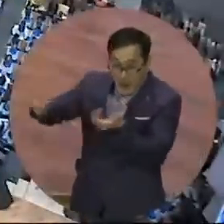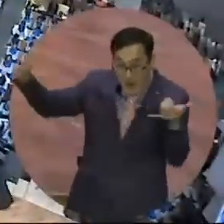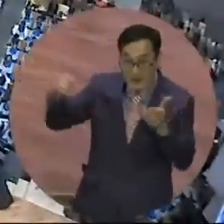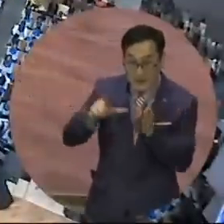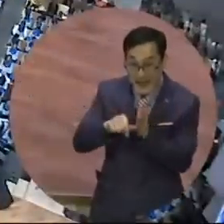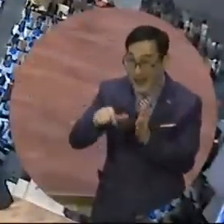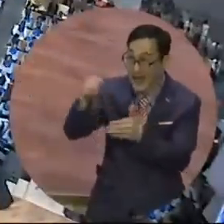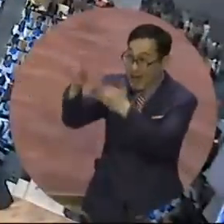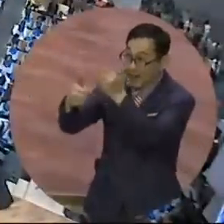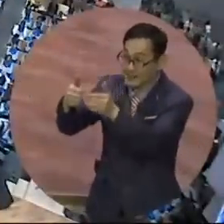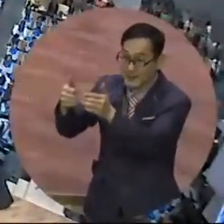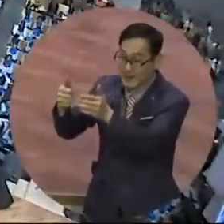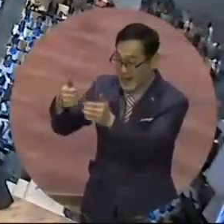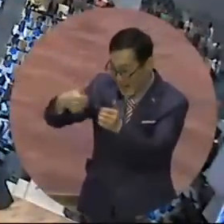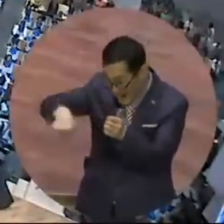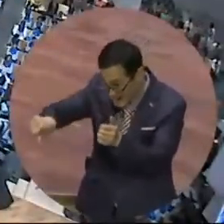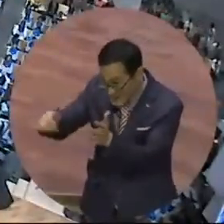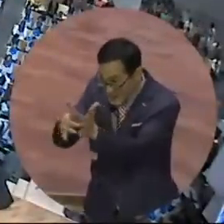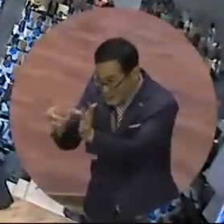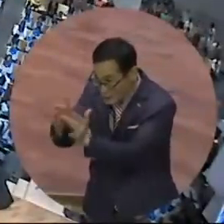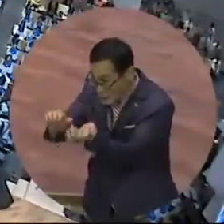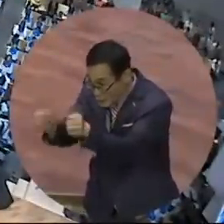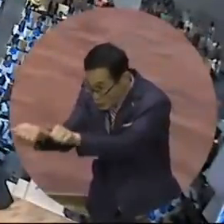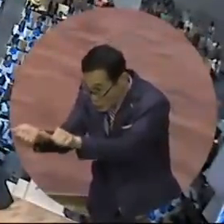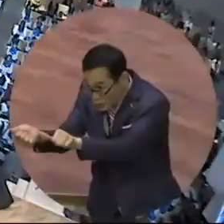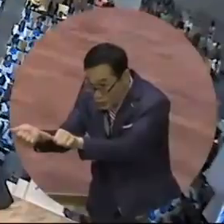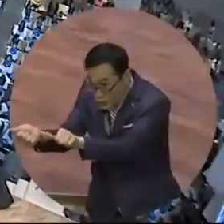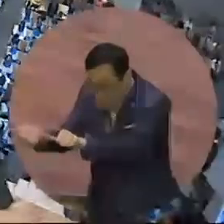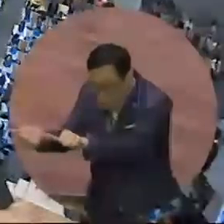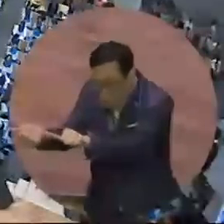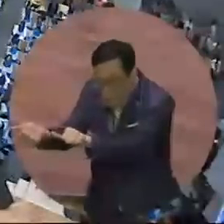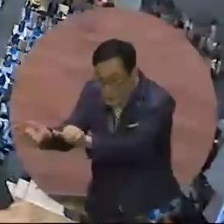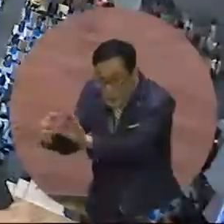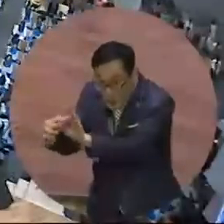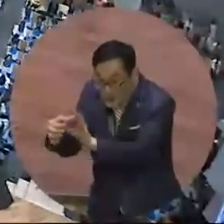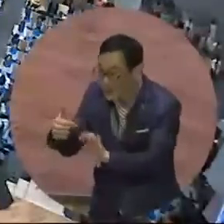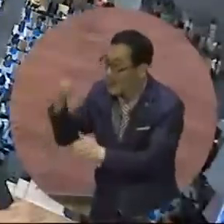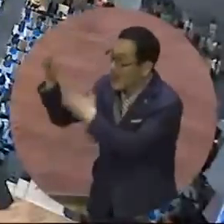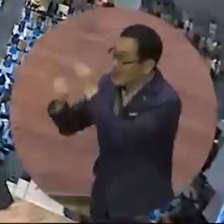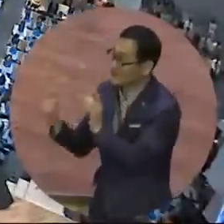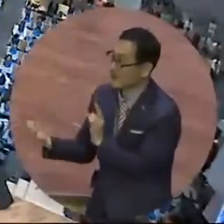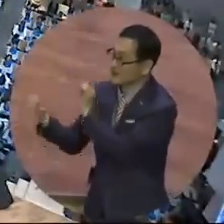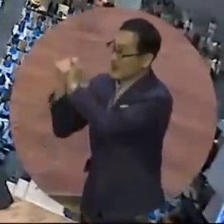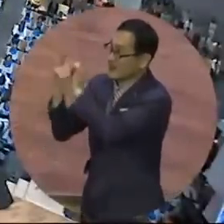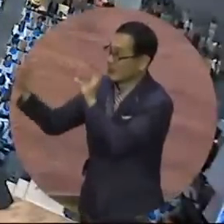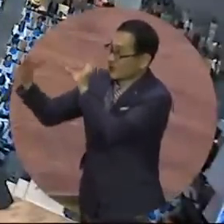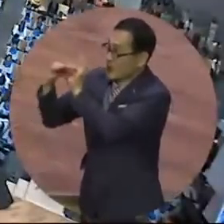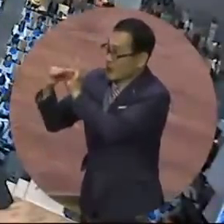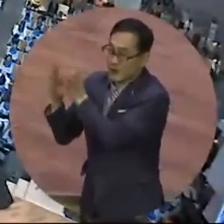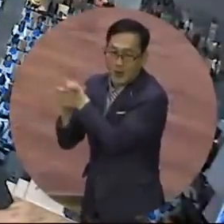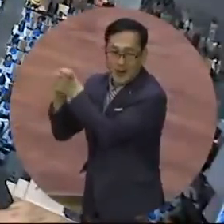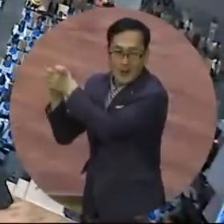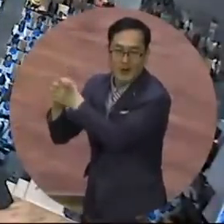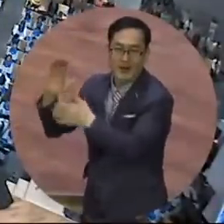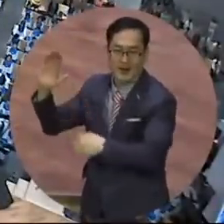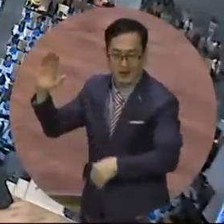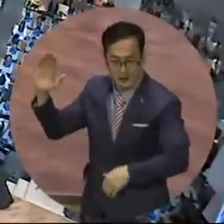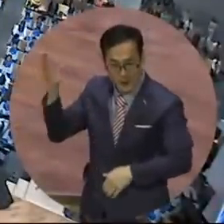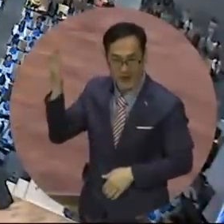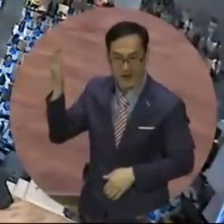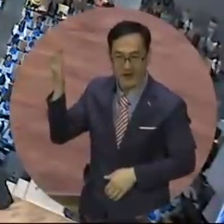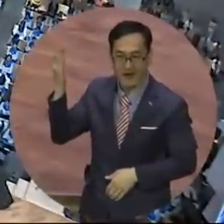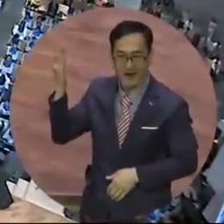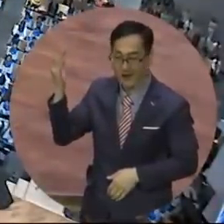아들의 죽으심으로 말미암아 하나님과 화목하게 되었은즉 화목하게 된 자로서는 더욱 그의